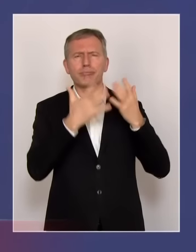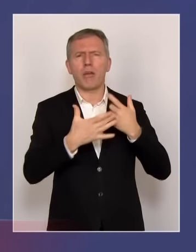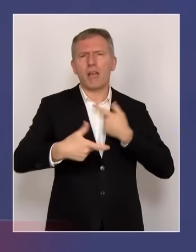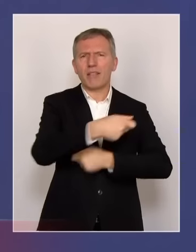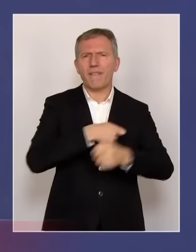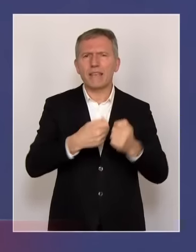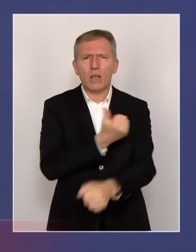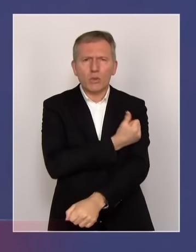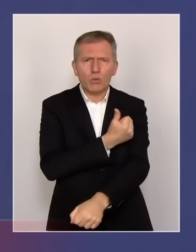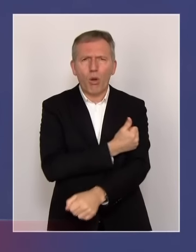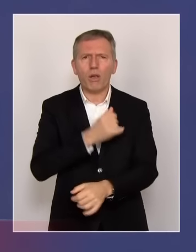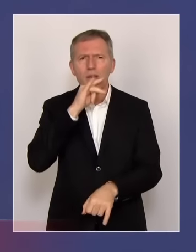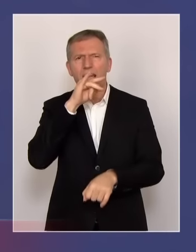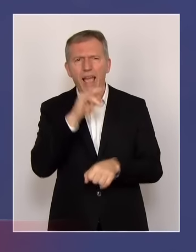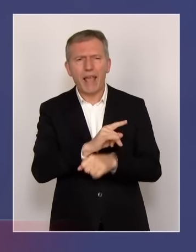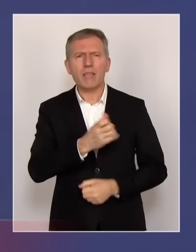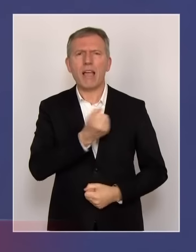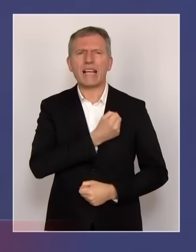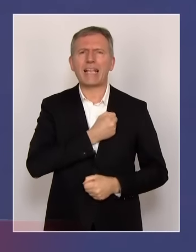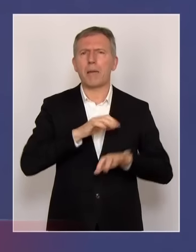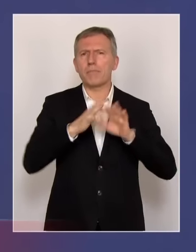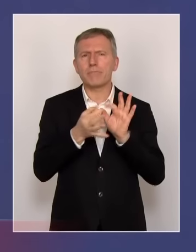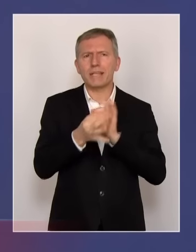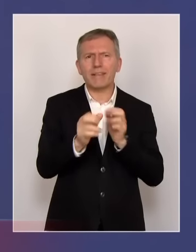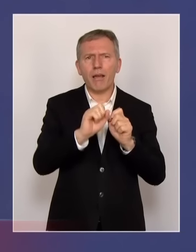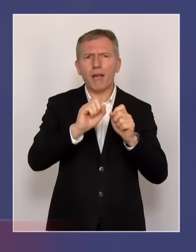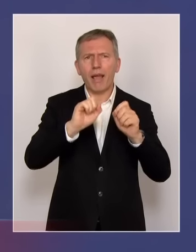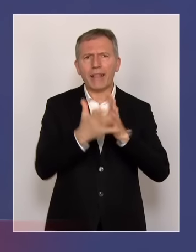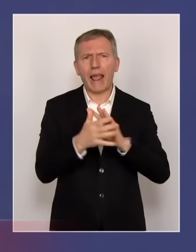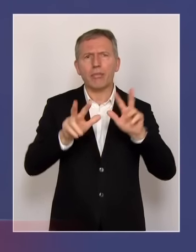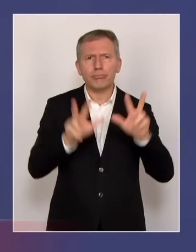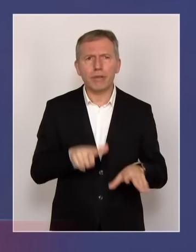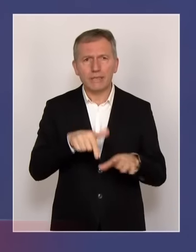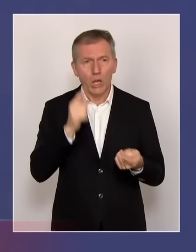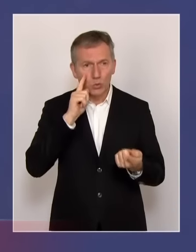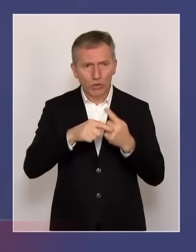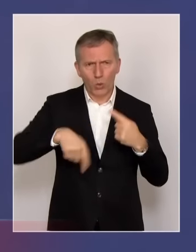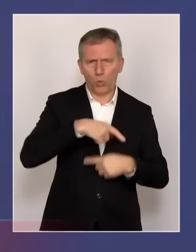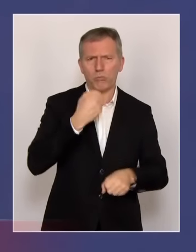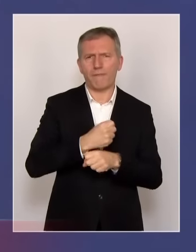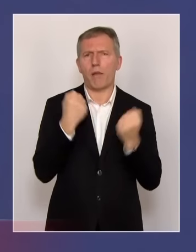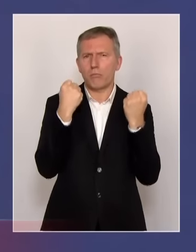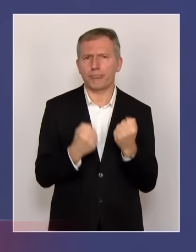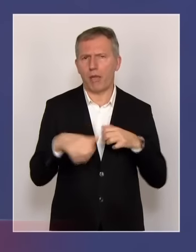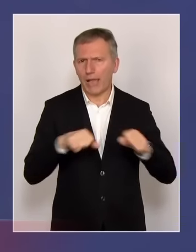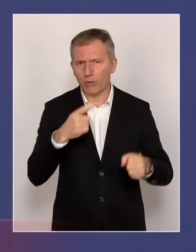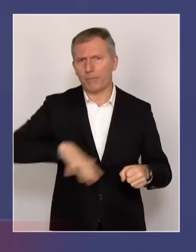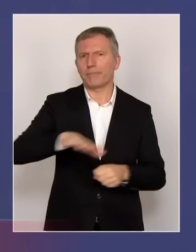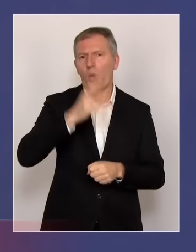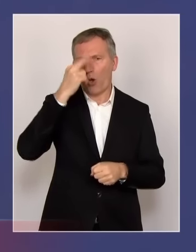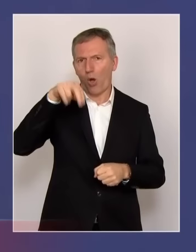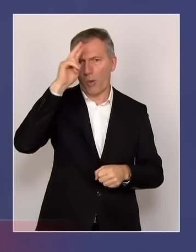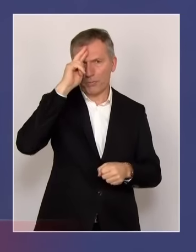trafic de drogue, la haine et la criminalité en ligne sont des sujets sur lesquels nous devons renforcer l'action européenne.